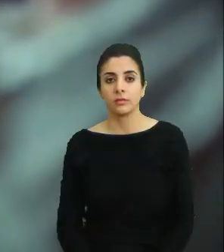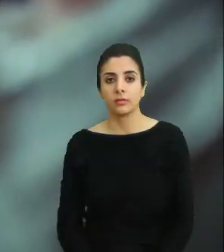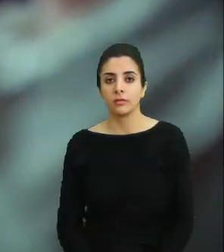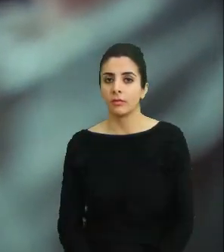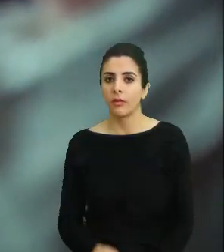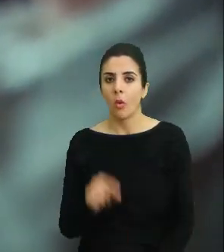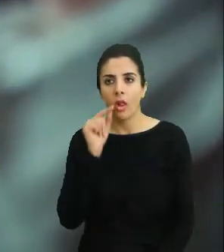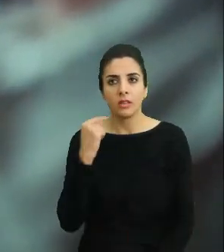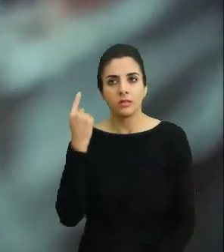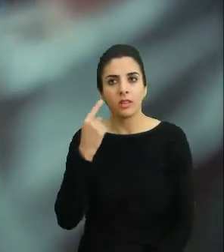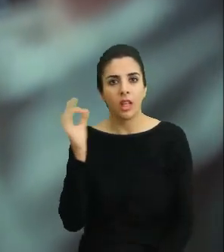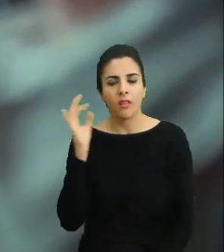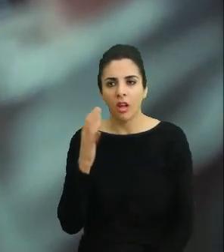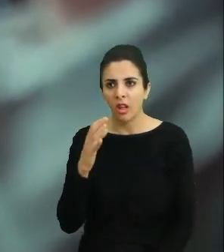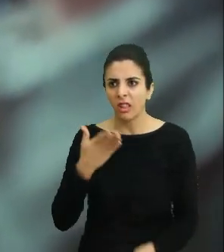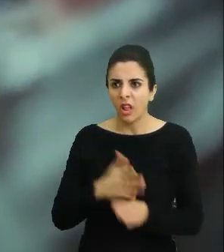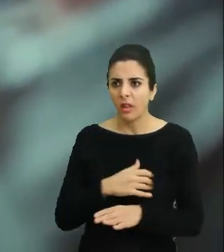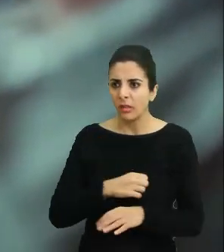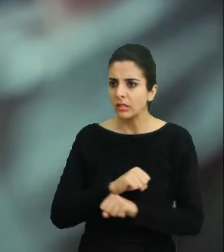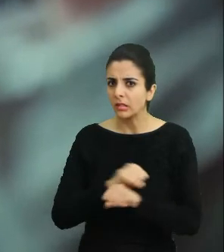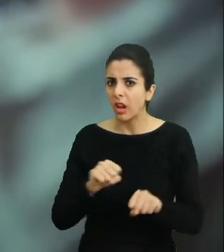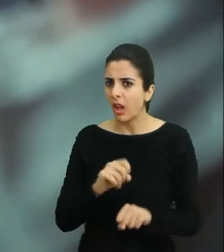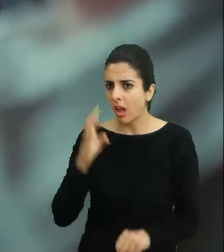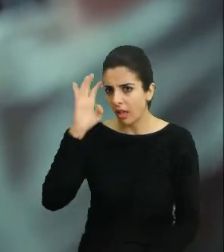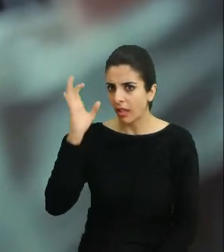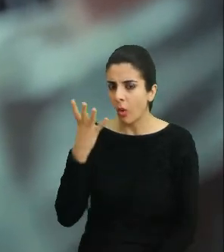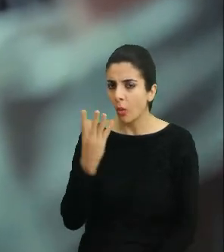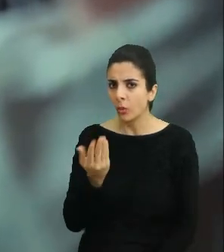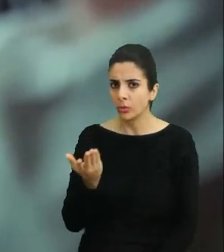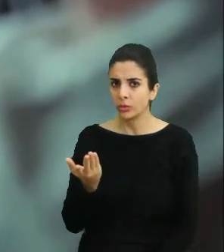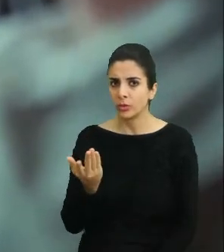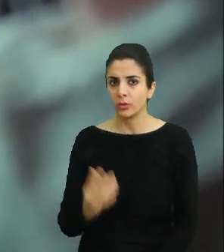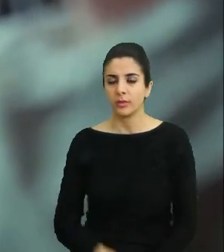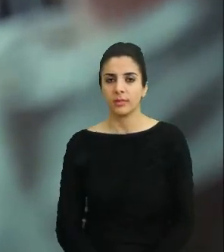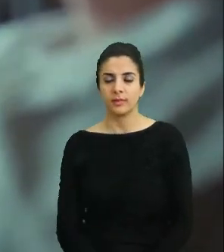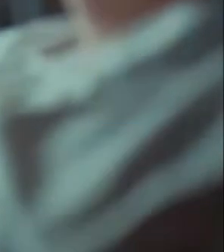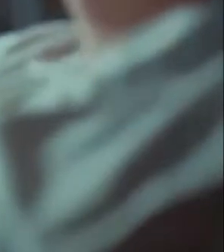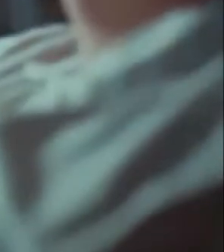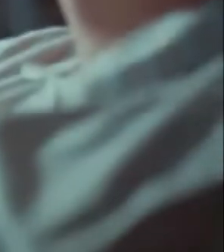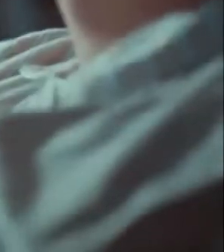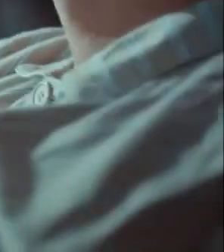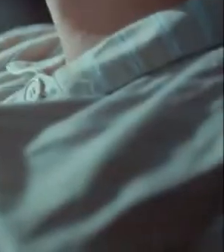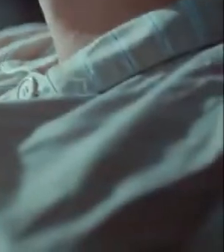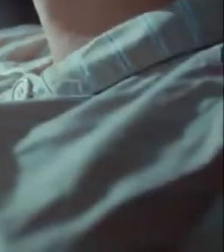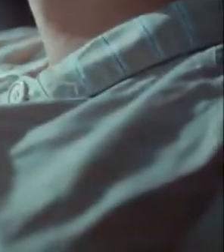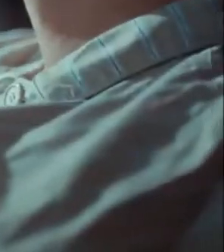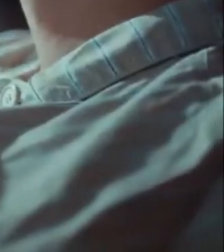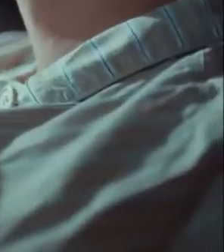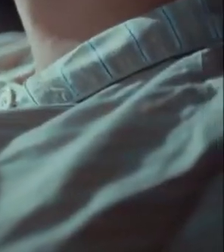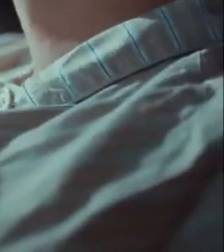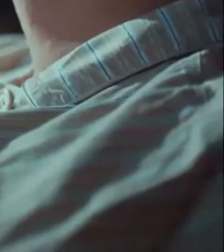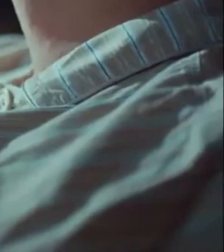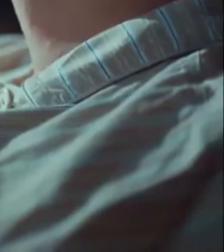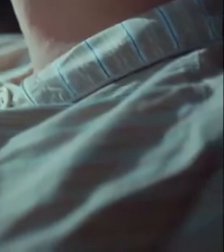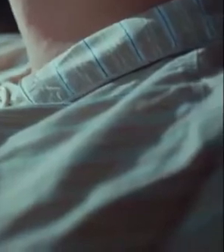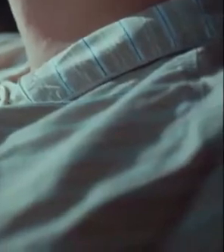Hayvan yedik. Aha da hatırlattı la. Fuat tekerlekli koltuğundan yan dönük başını arkaya yasladı düşünüyor.